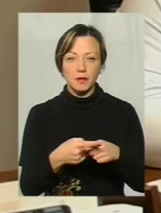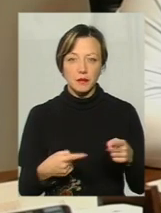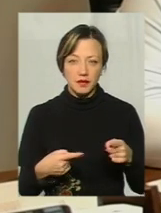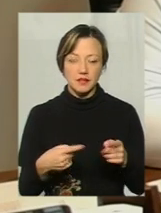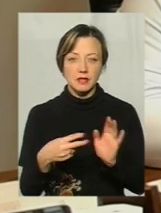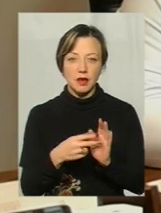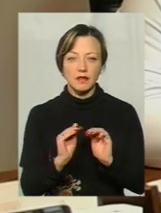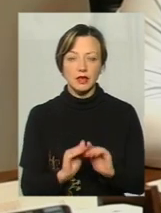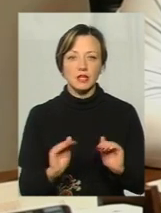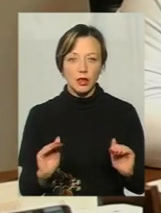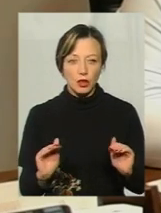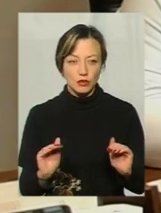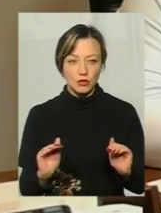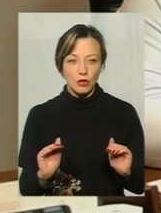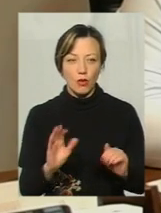півставки